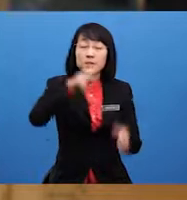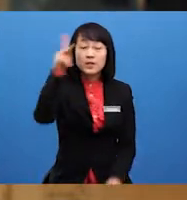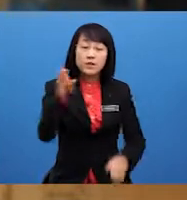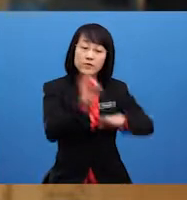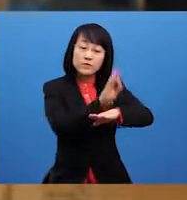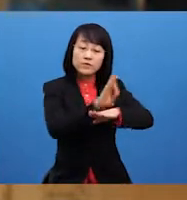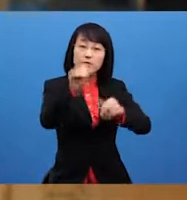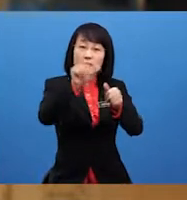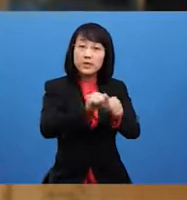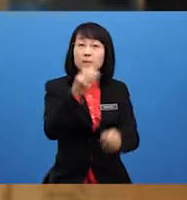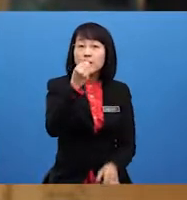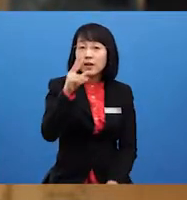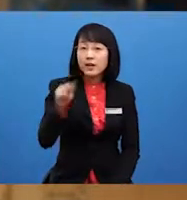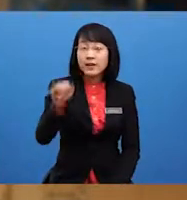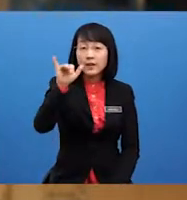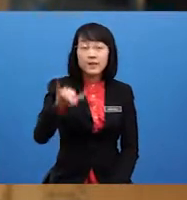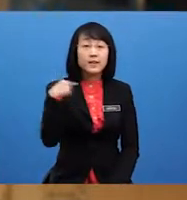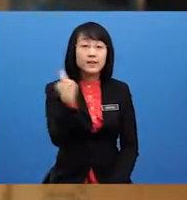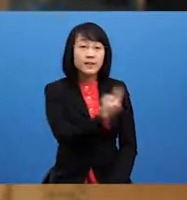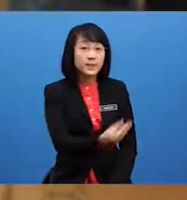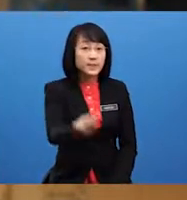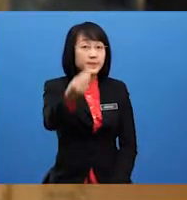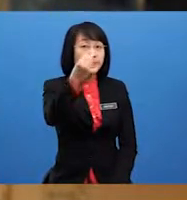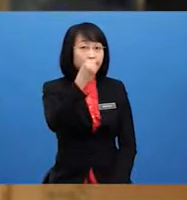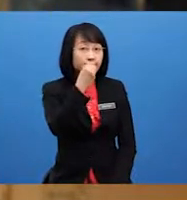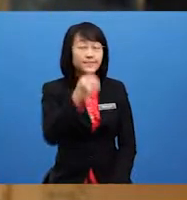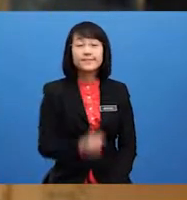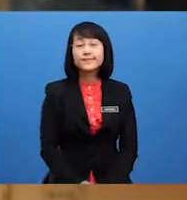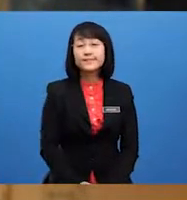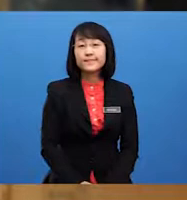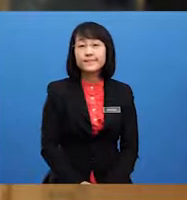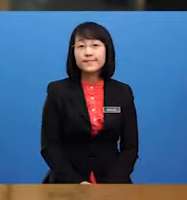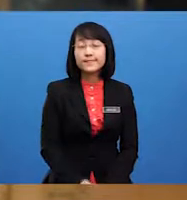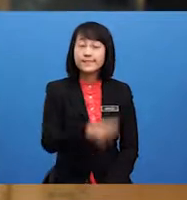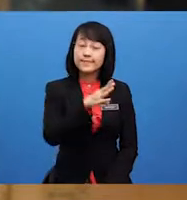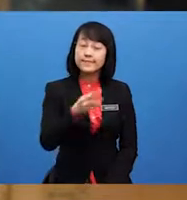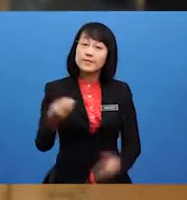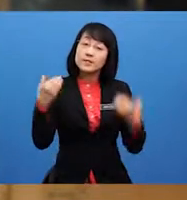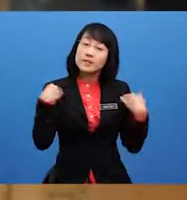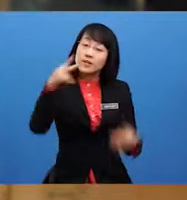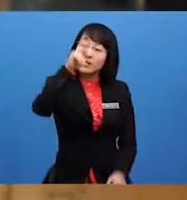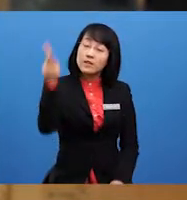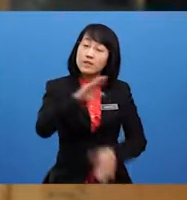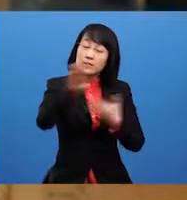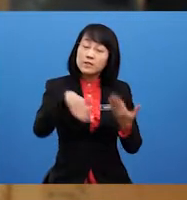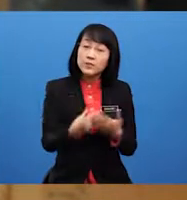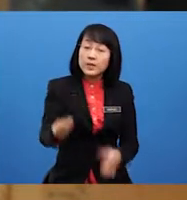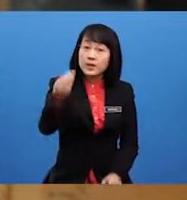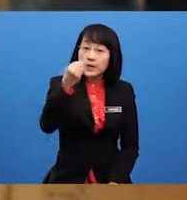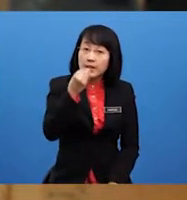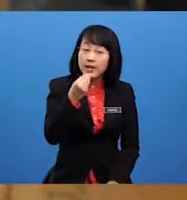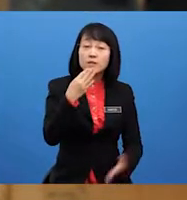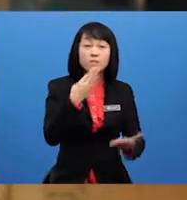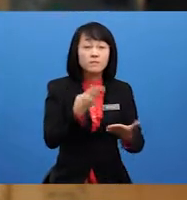fungsi setiap makanan yang kita makan itu? Dan adakah semua makanan yang dimakan